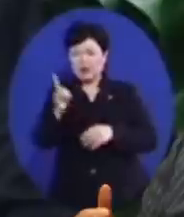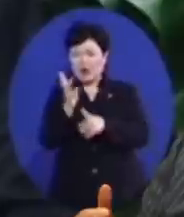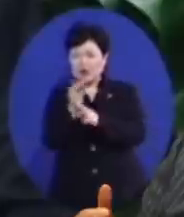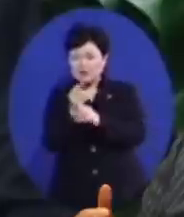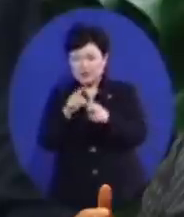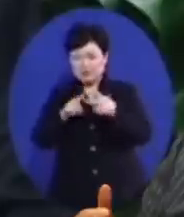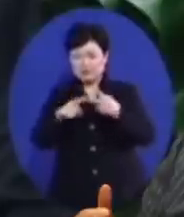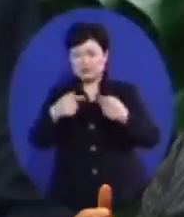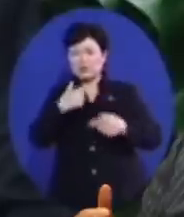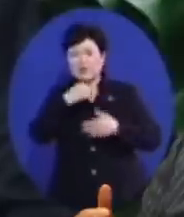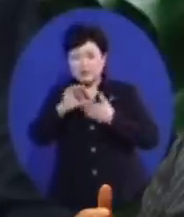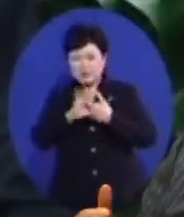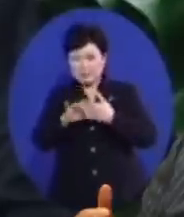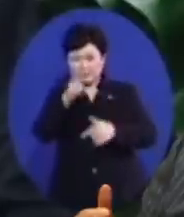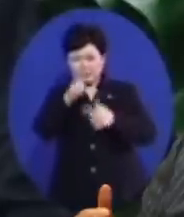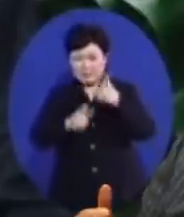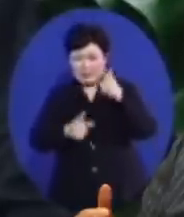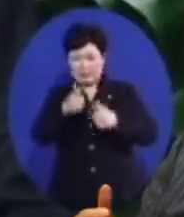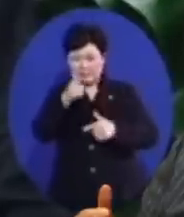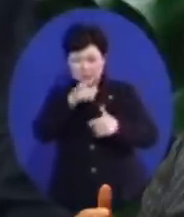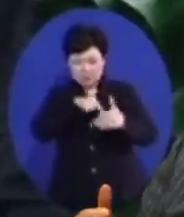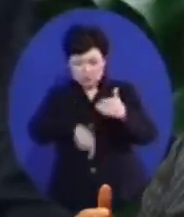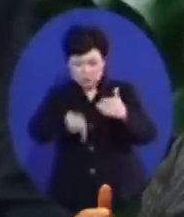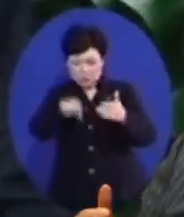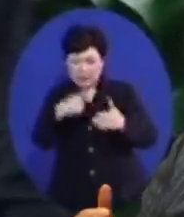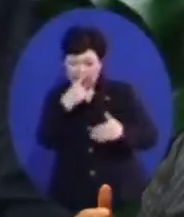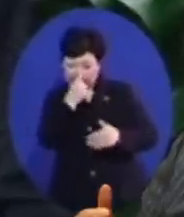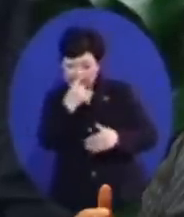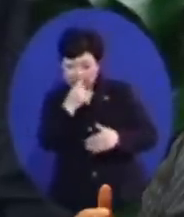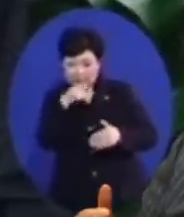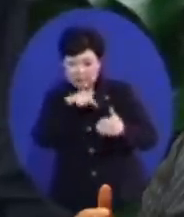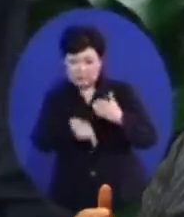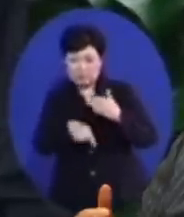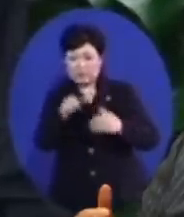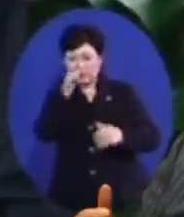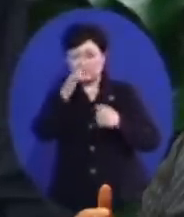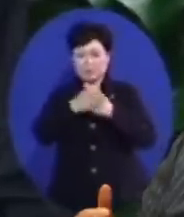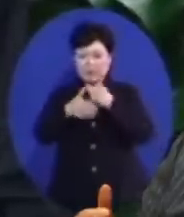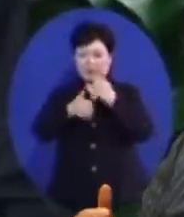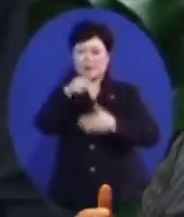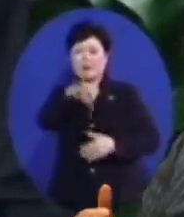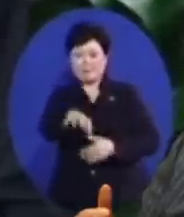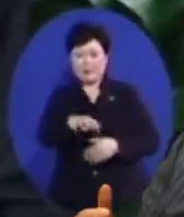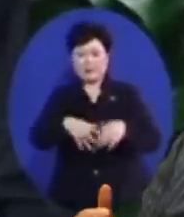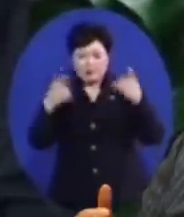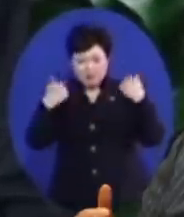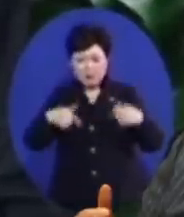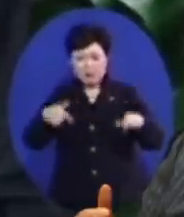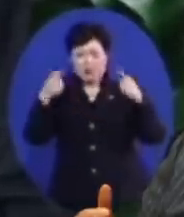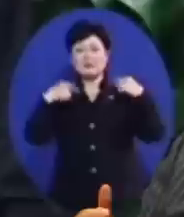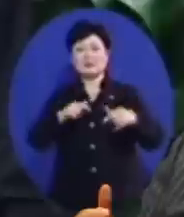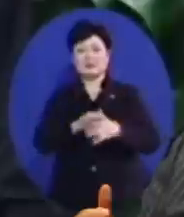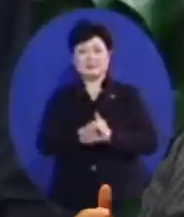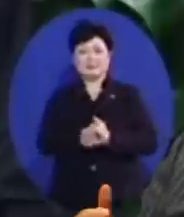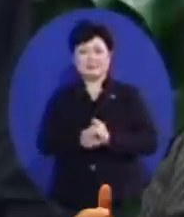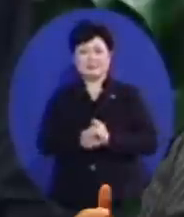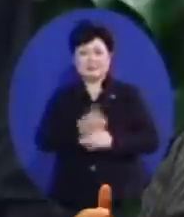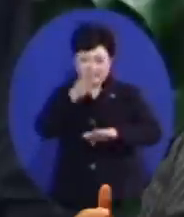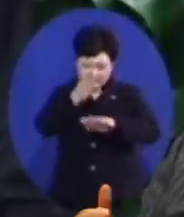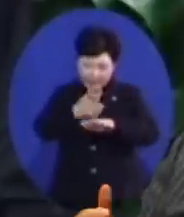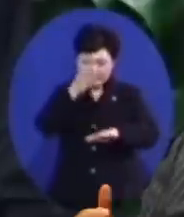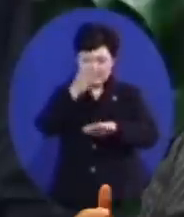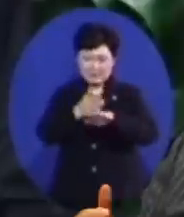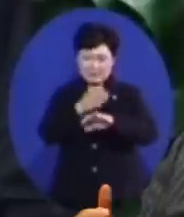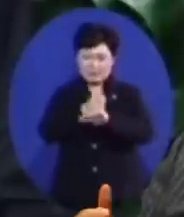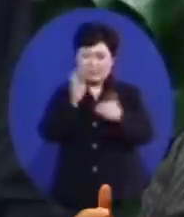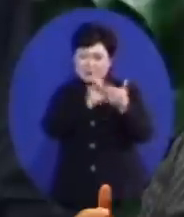그 가시 둥지 속에 집어넣을 수가 있답니다. 그렇기 때문에 우리가 하나님 앞에 항상 감사하고